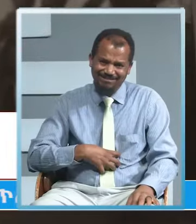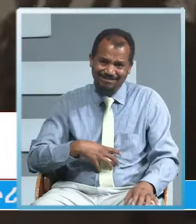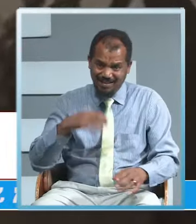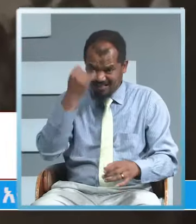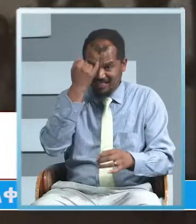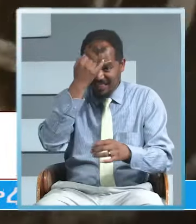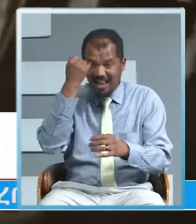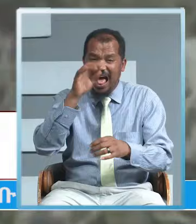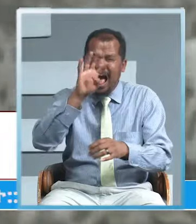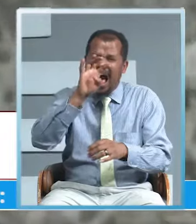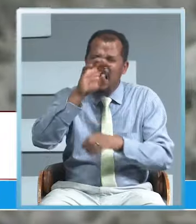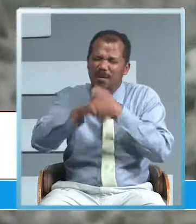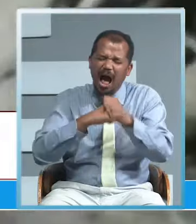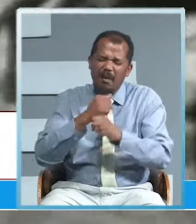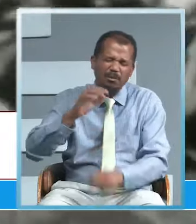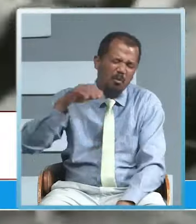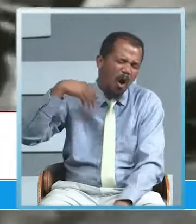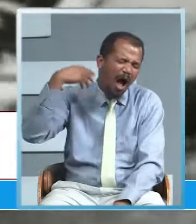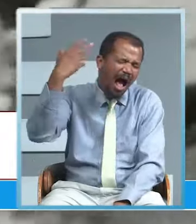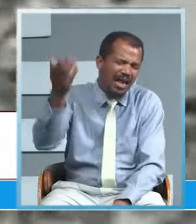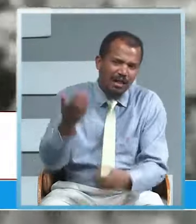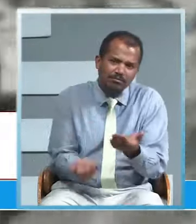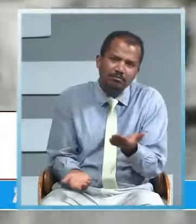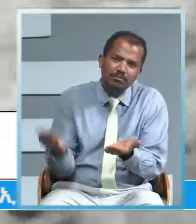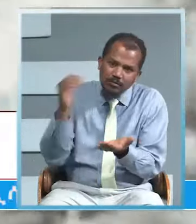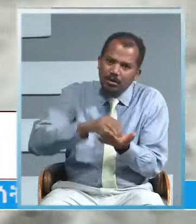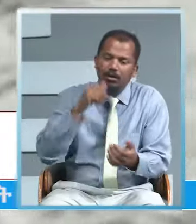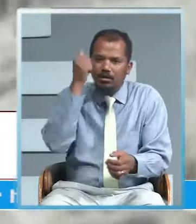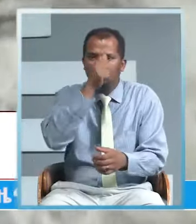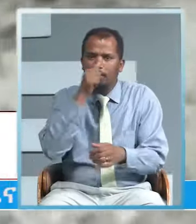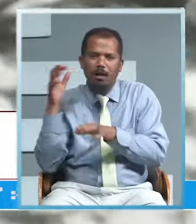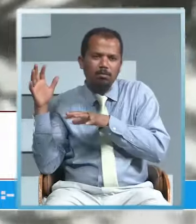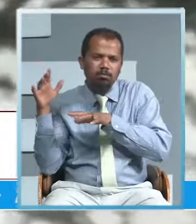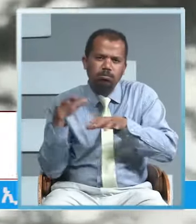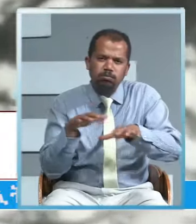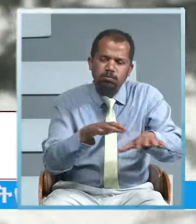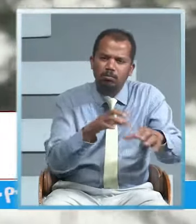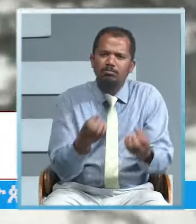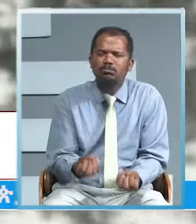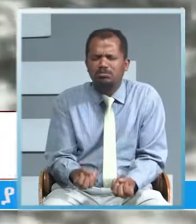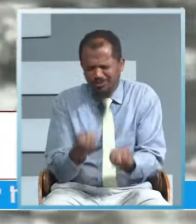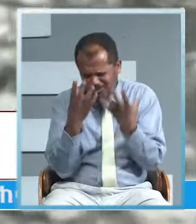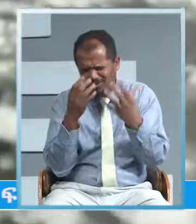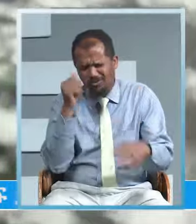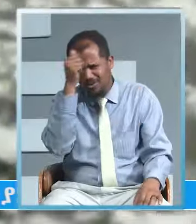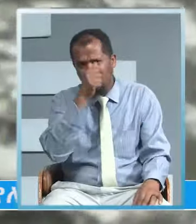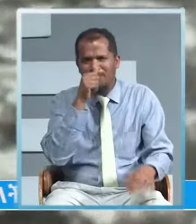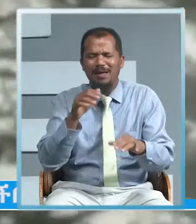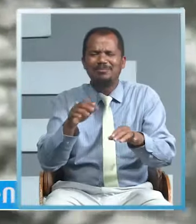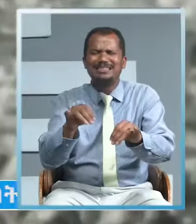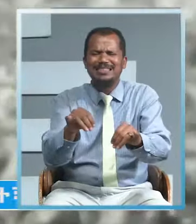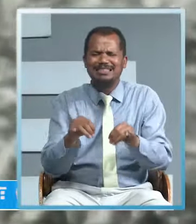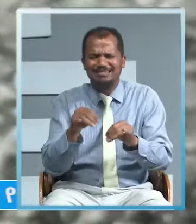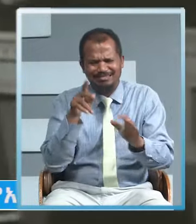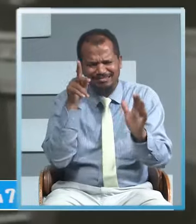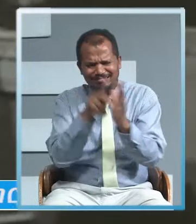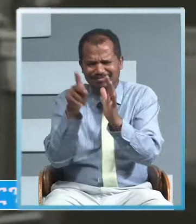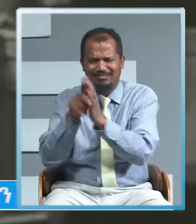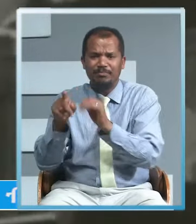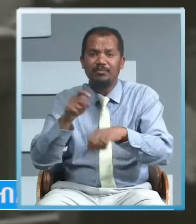ጣሊያን ከ40 ዓመታት ገደማ በኋላ ዳግም ኢትዮጵያን በመውረር ብዙ ኢትዮጵያውያንን በግፍ